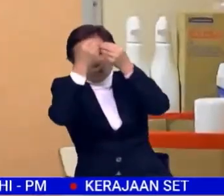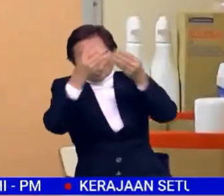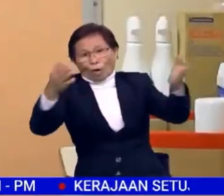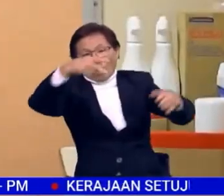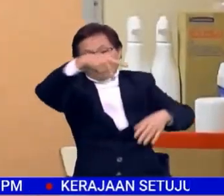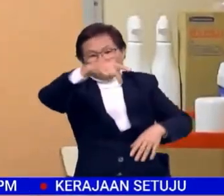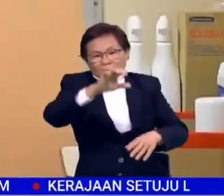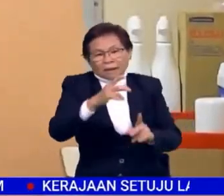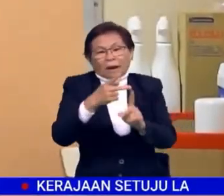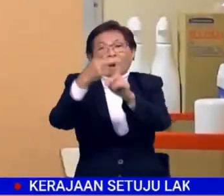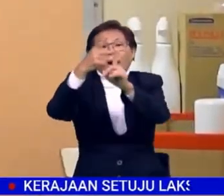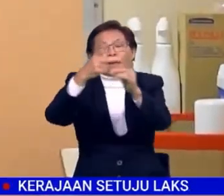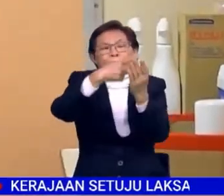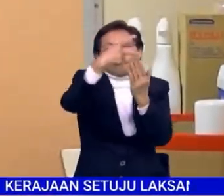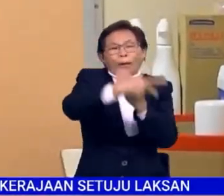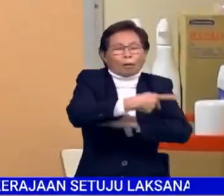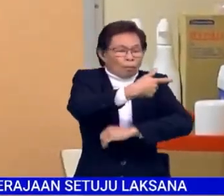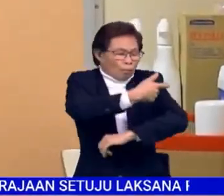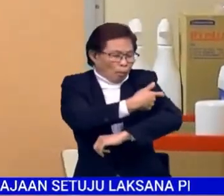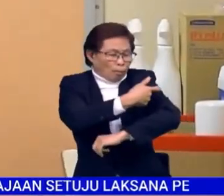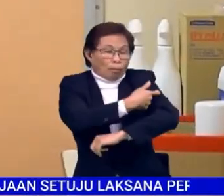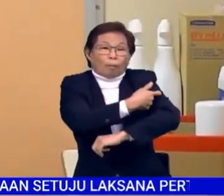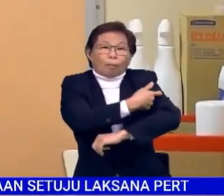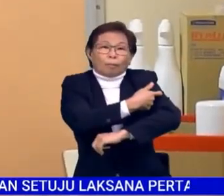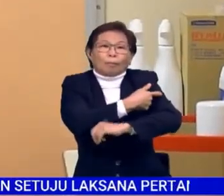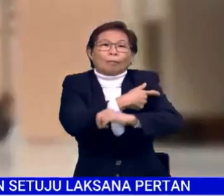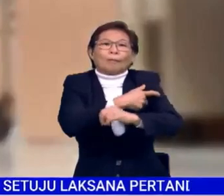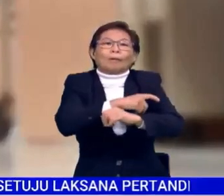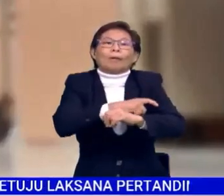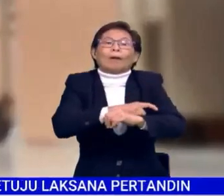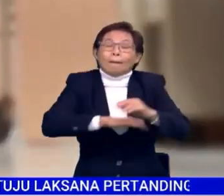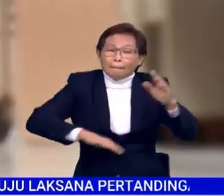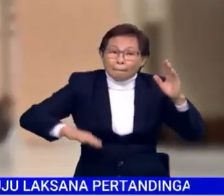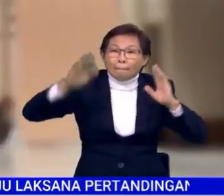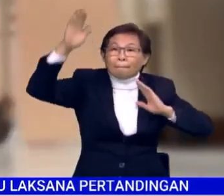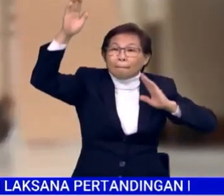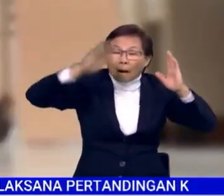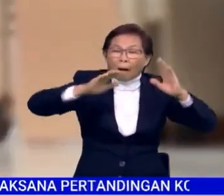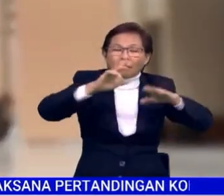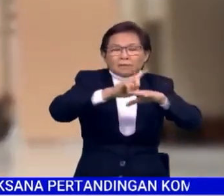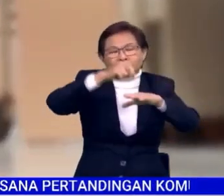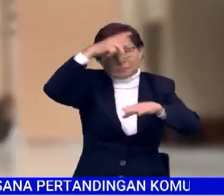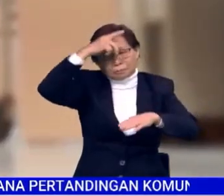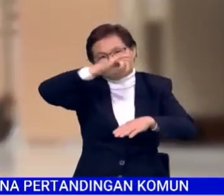sidang media khas Program Imunisasi COVID-19 Kebangsaan di Putrajaya.